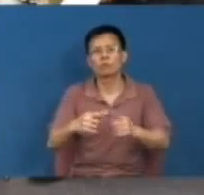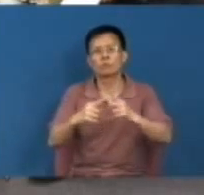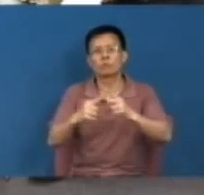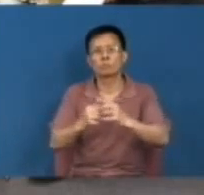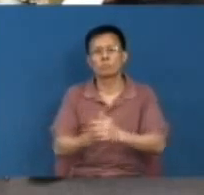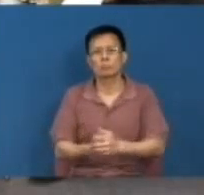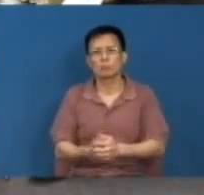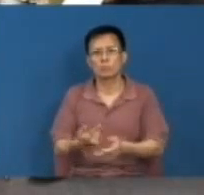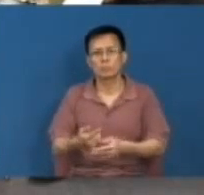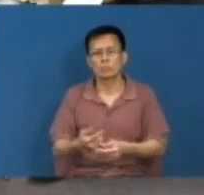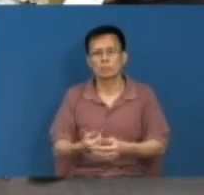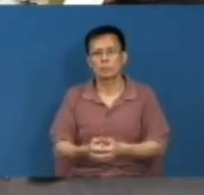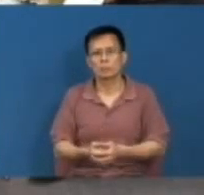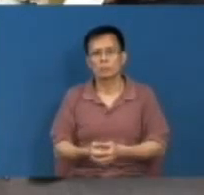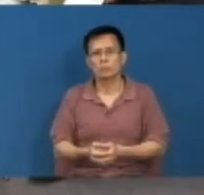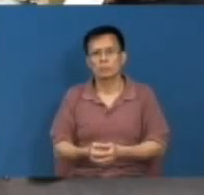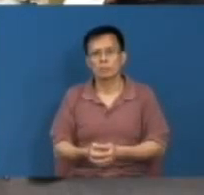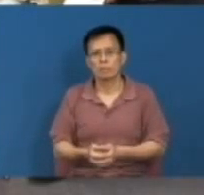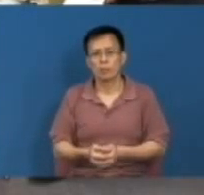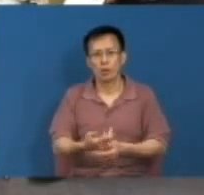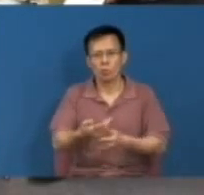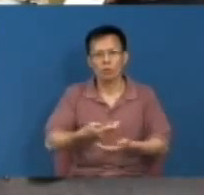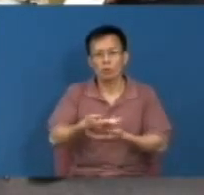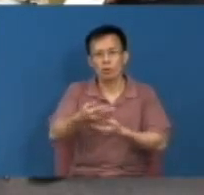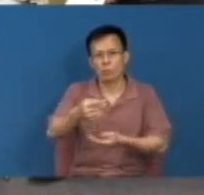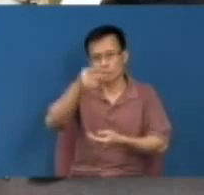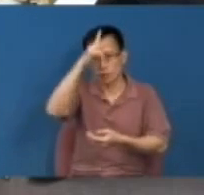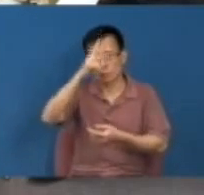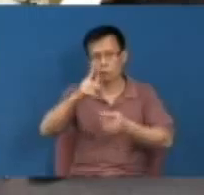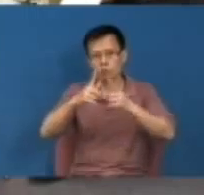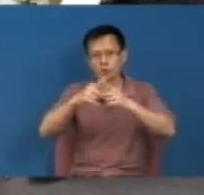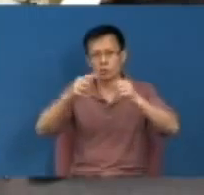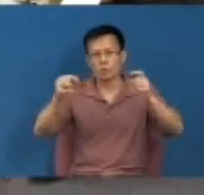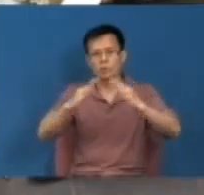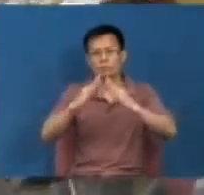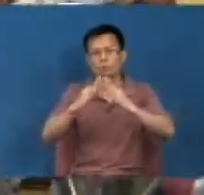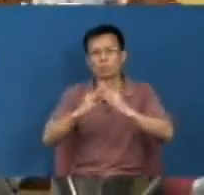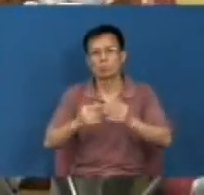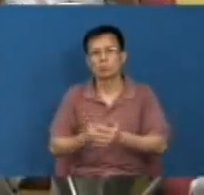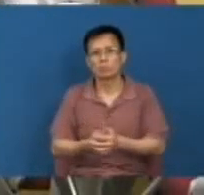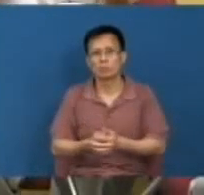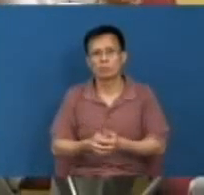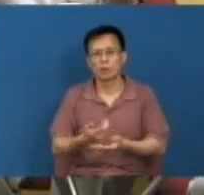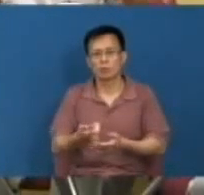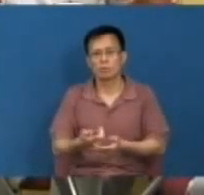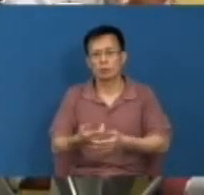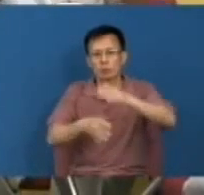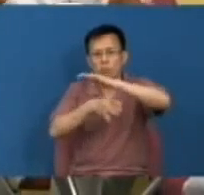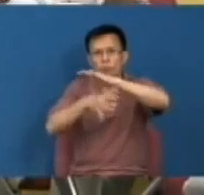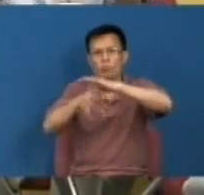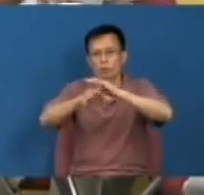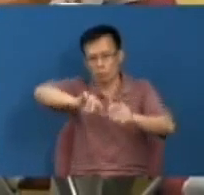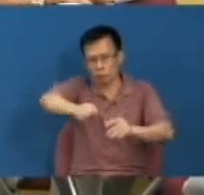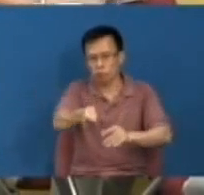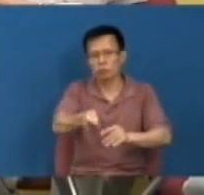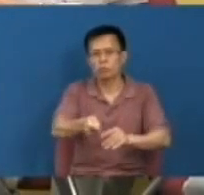咗啲呢個姓張㗎啦。他就交了給他，不知補了多少錢給他，就這樣將我那個產那個鋪就收鎖了，收